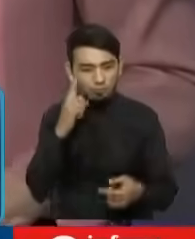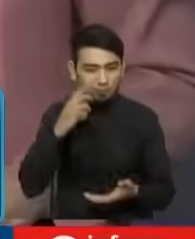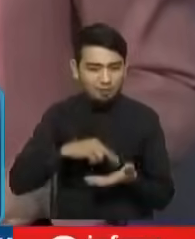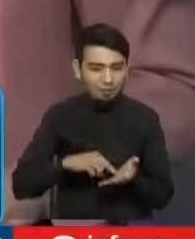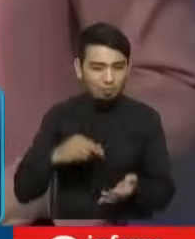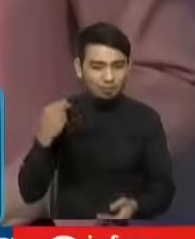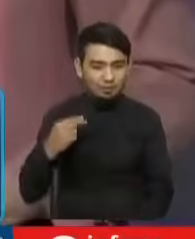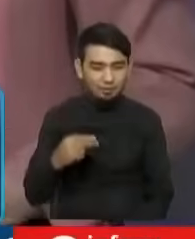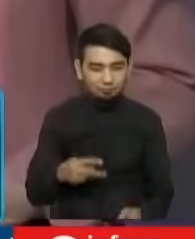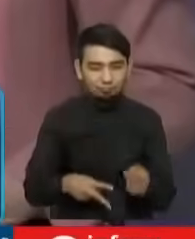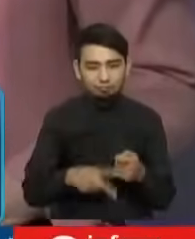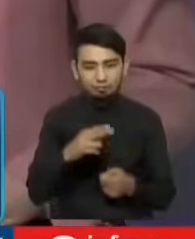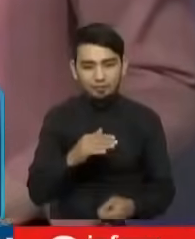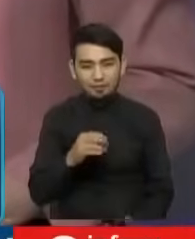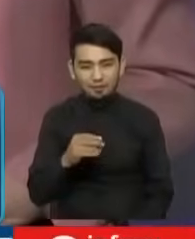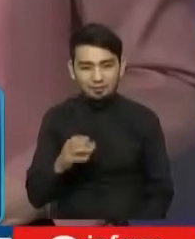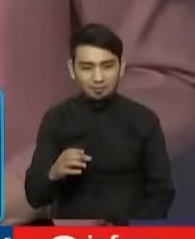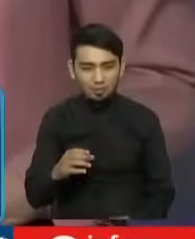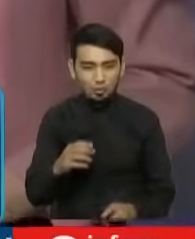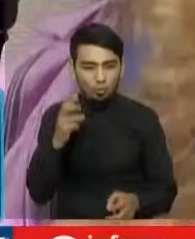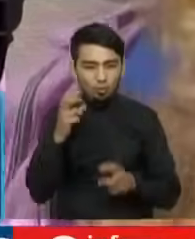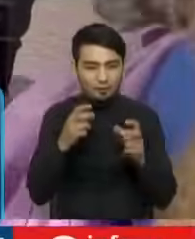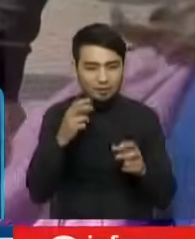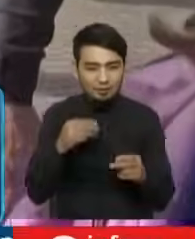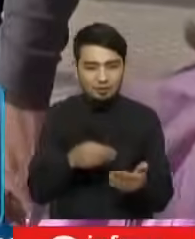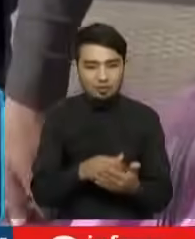Милея урезать финансирование университетов.